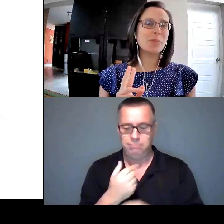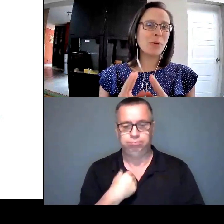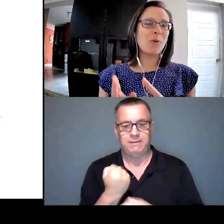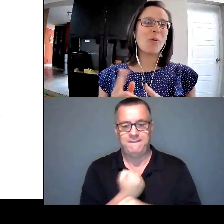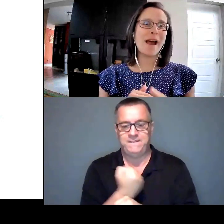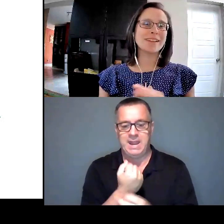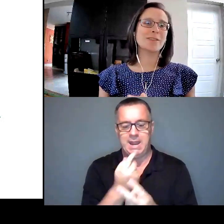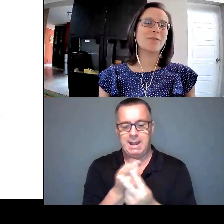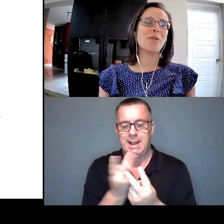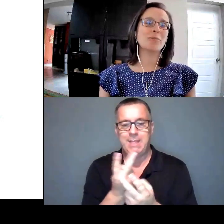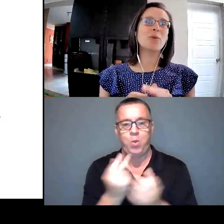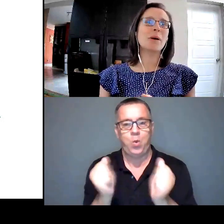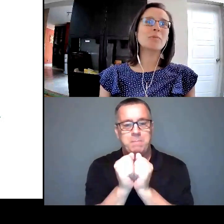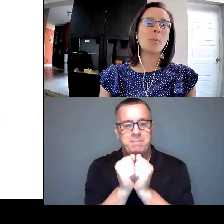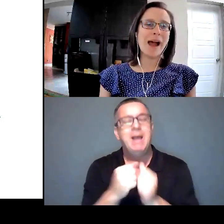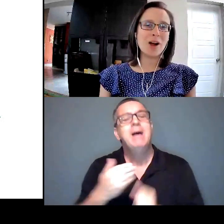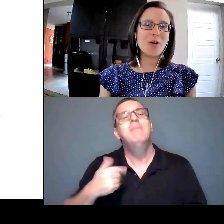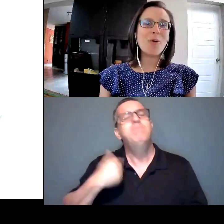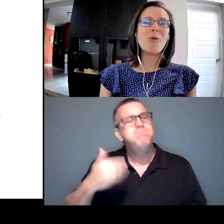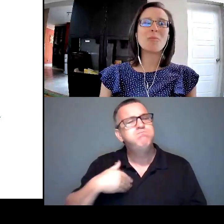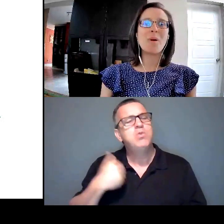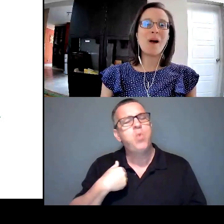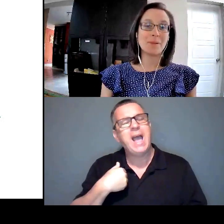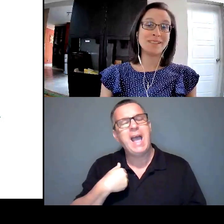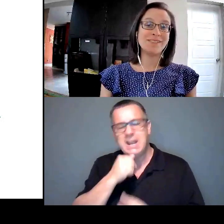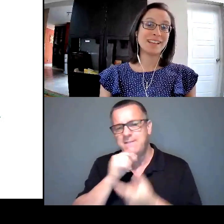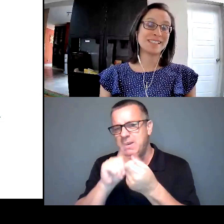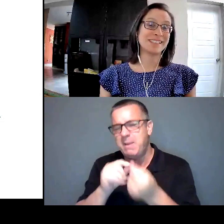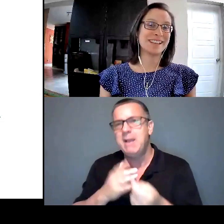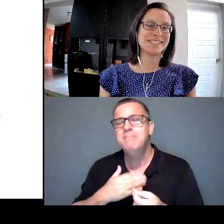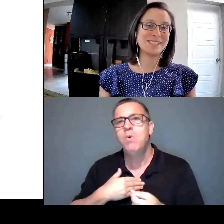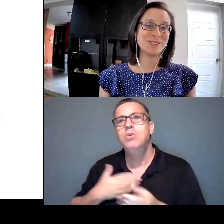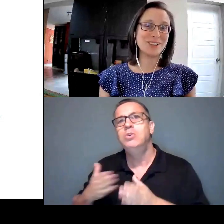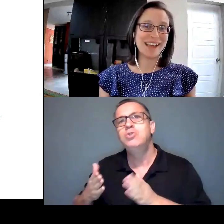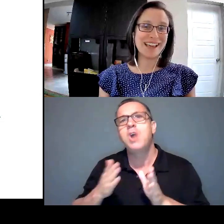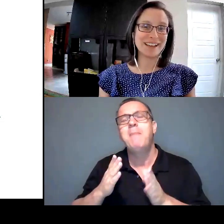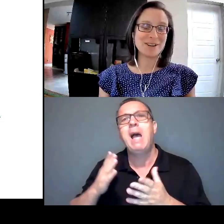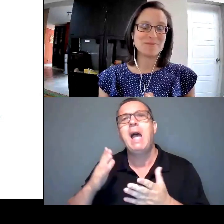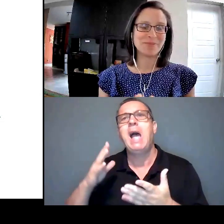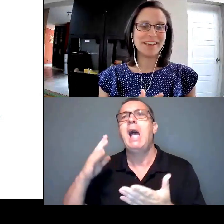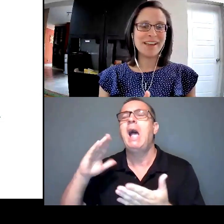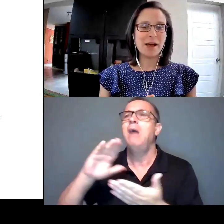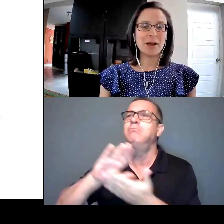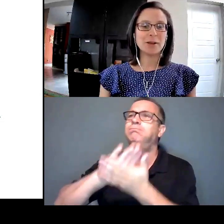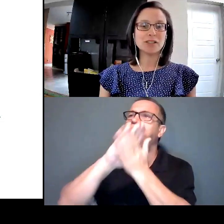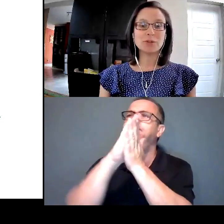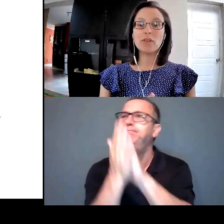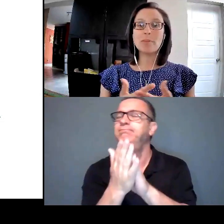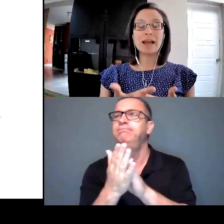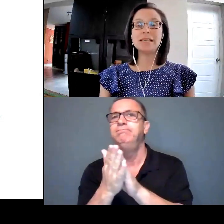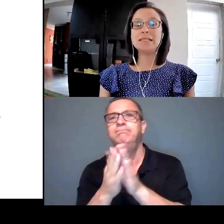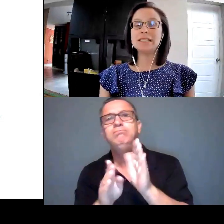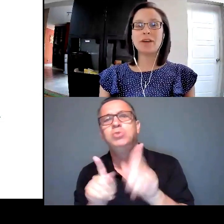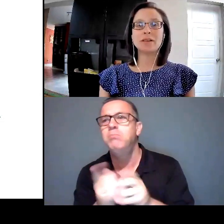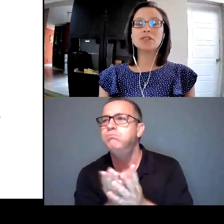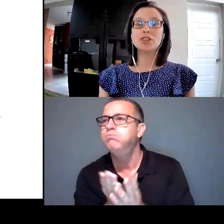comprendre pourquoi, dans le fond, pourquoi mon parcours m'a amené vers cette transition de carrière-là. Ensuite, on va